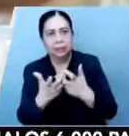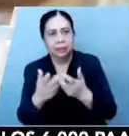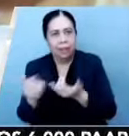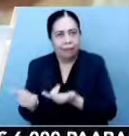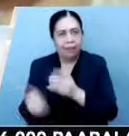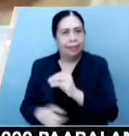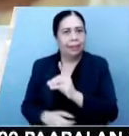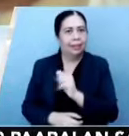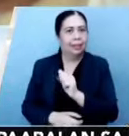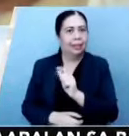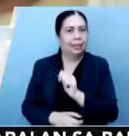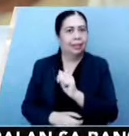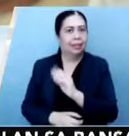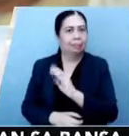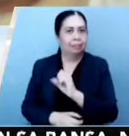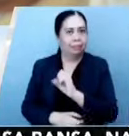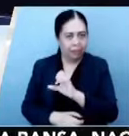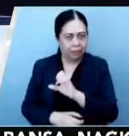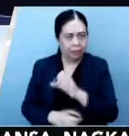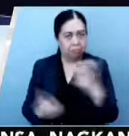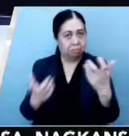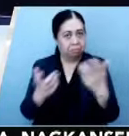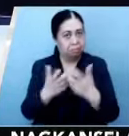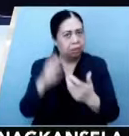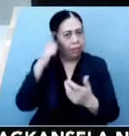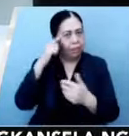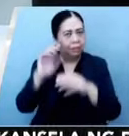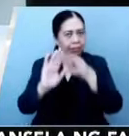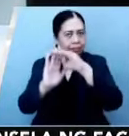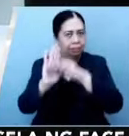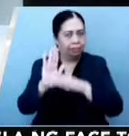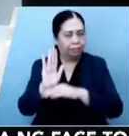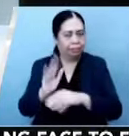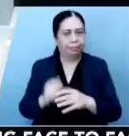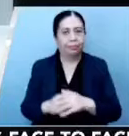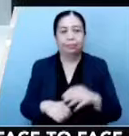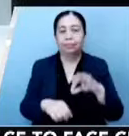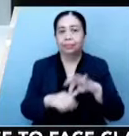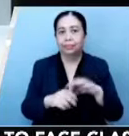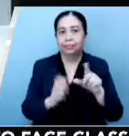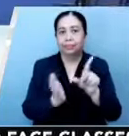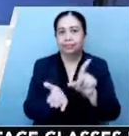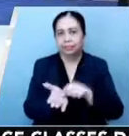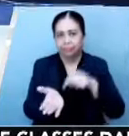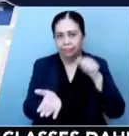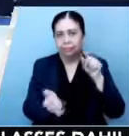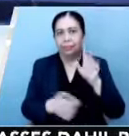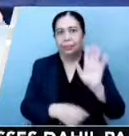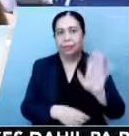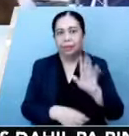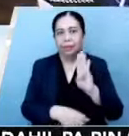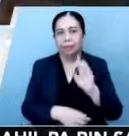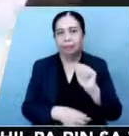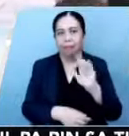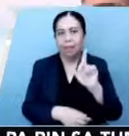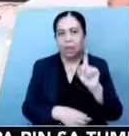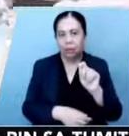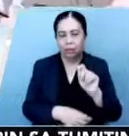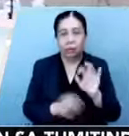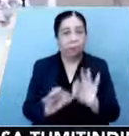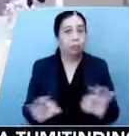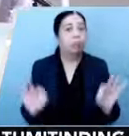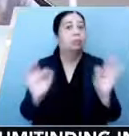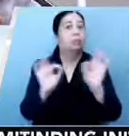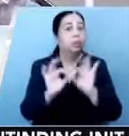ng overseas voters. Identified na namin sila. Sa botohan, may imprenta ng botante ang kanyang balota at isa raw sa mahalaga,